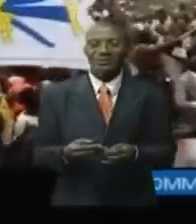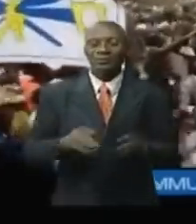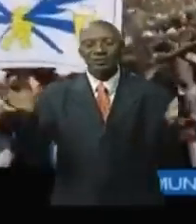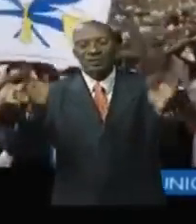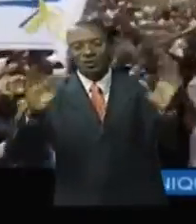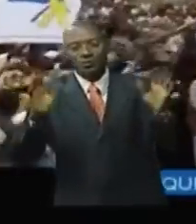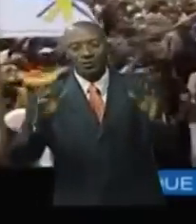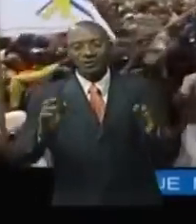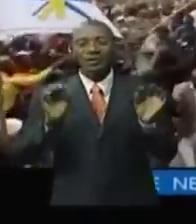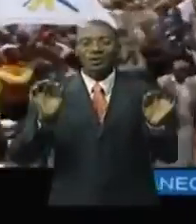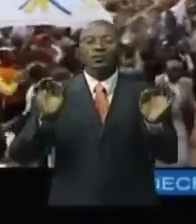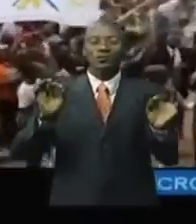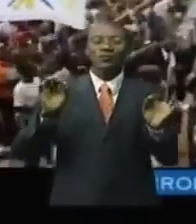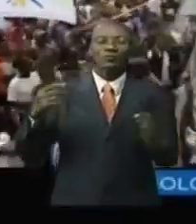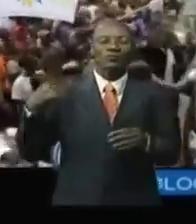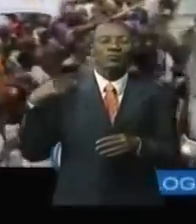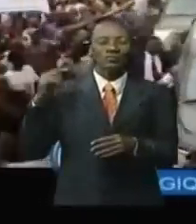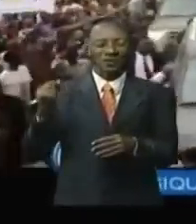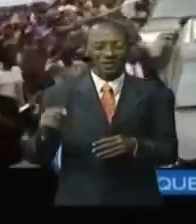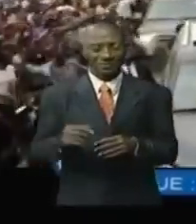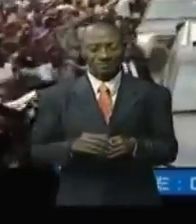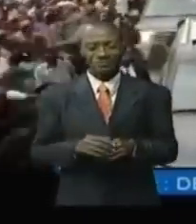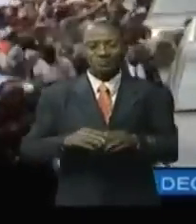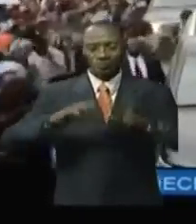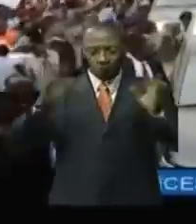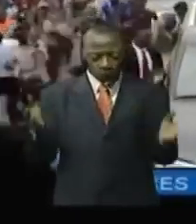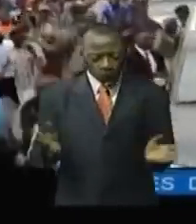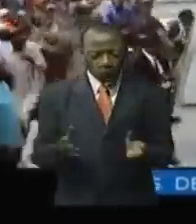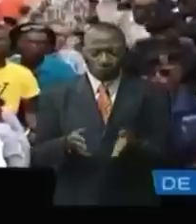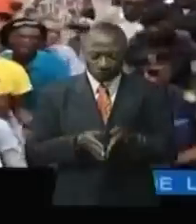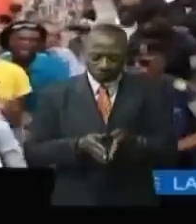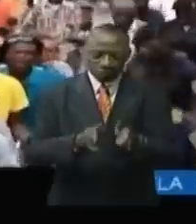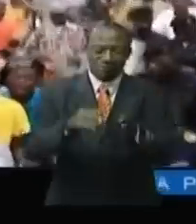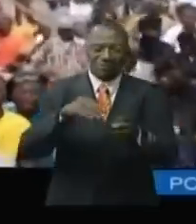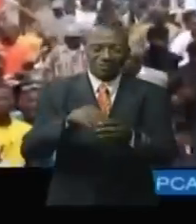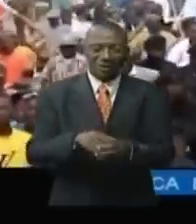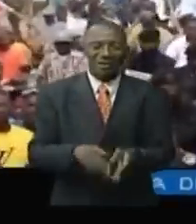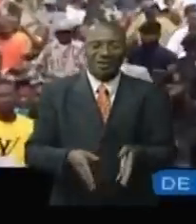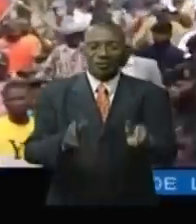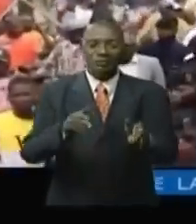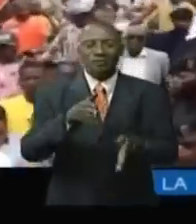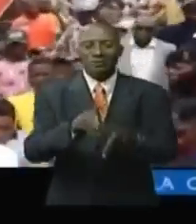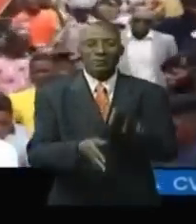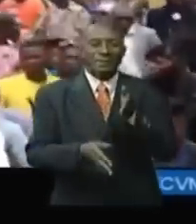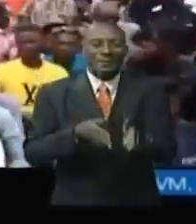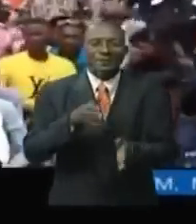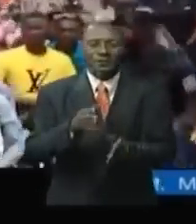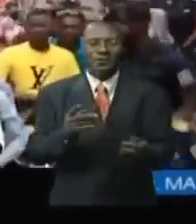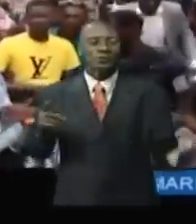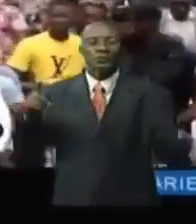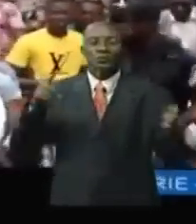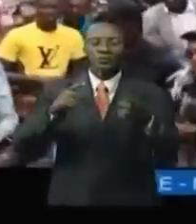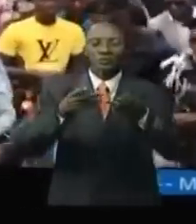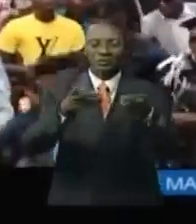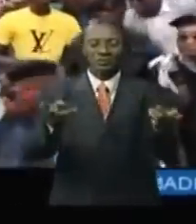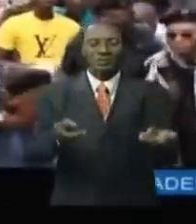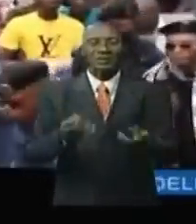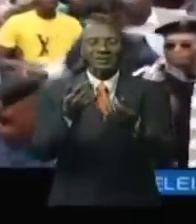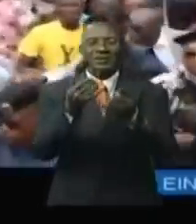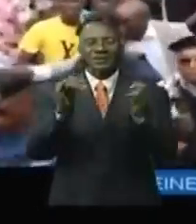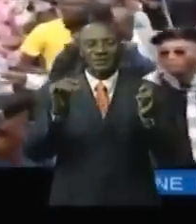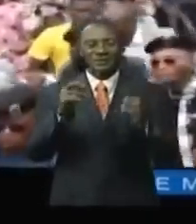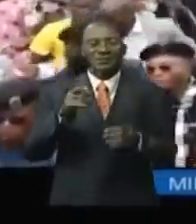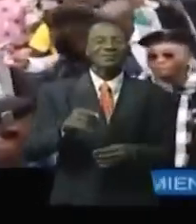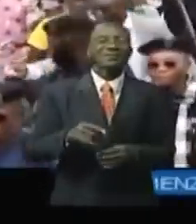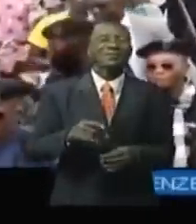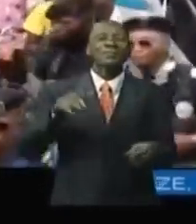ont arpenté le long du boulevard pour lui témoigner leur sympathie. À la place de l'Indépendance, où l'attendaient d'autres multitudes de personnes,